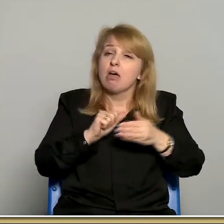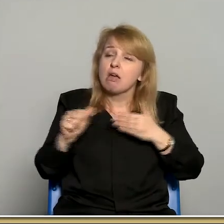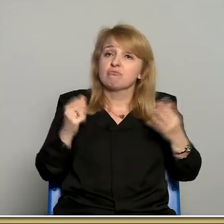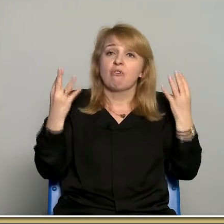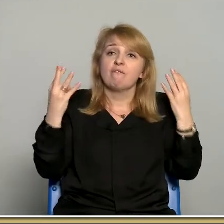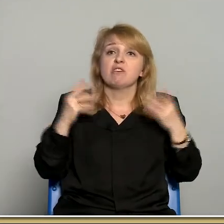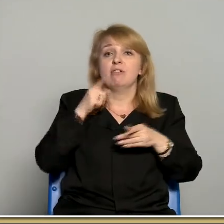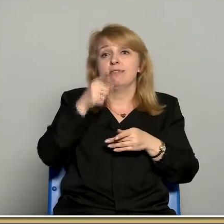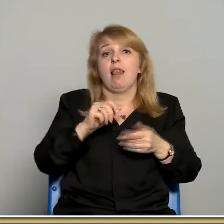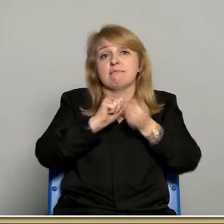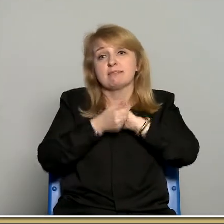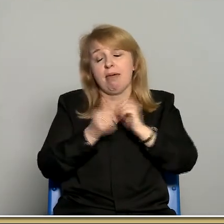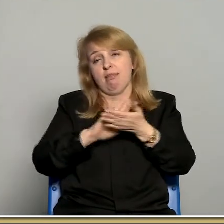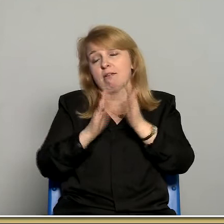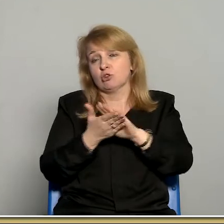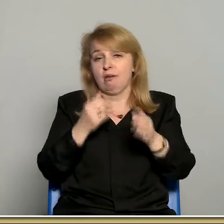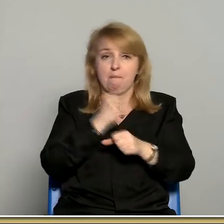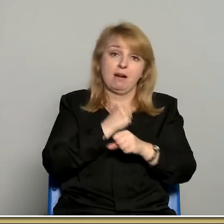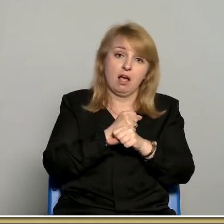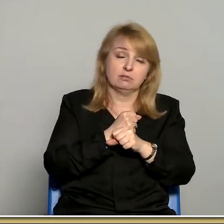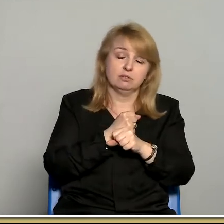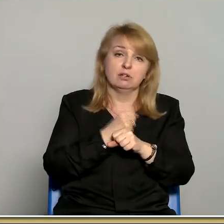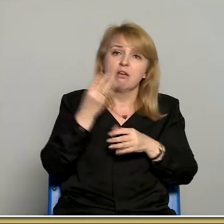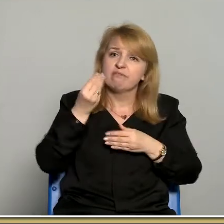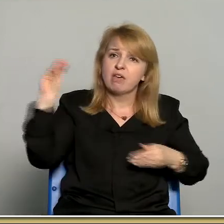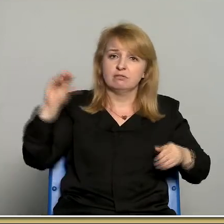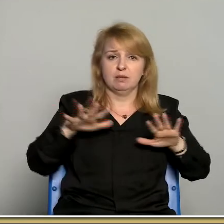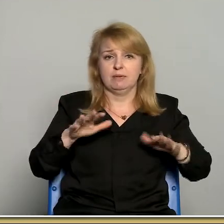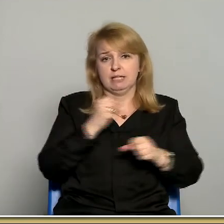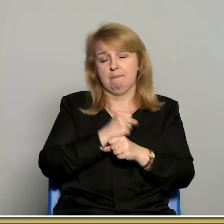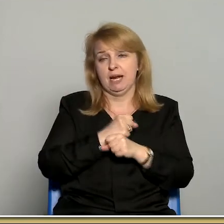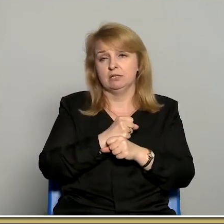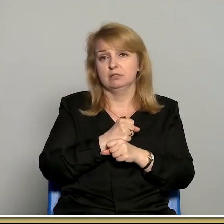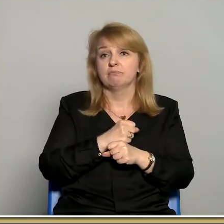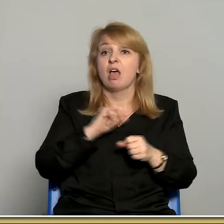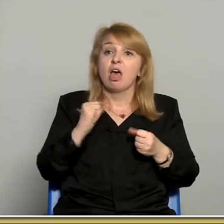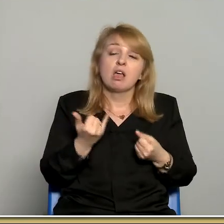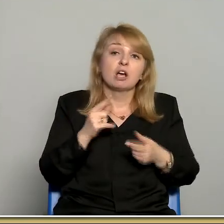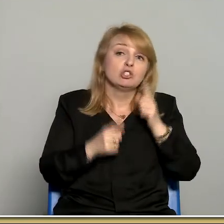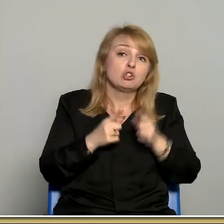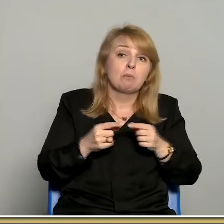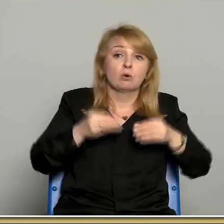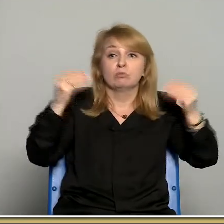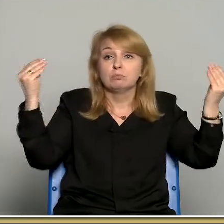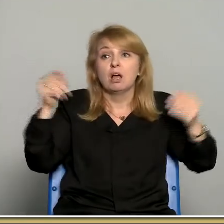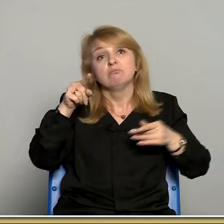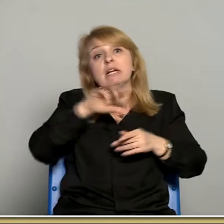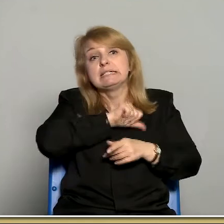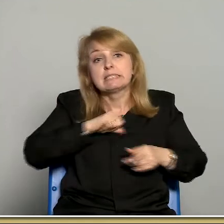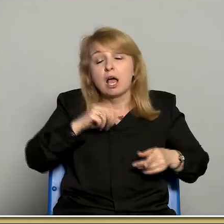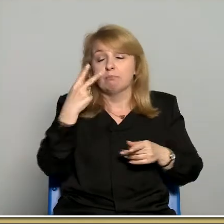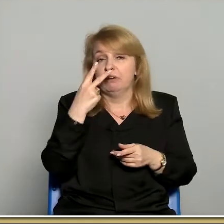zmiany na rynku pracy. Co do tempa tych zmian, sami Państwo widzicie je na co dzień.